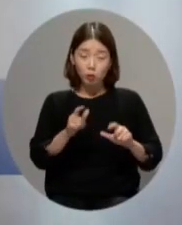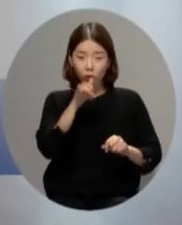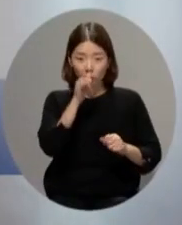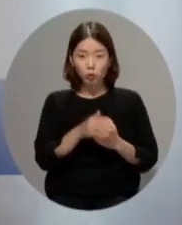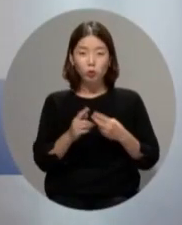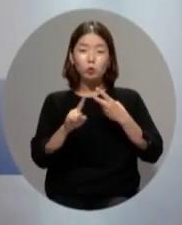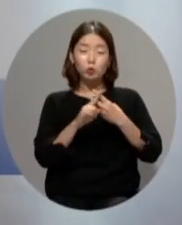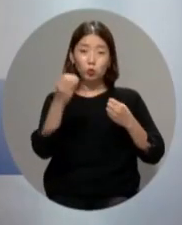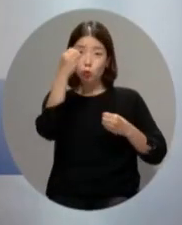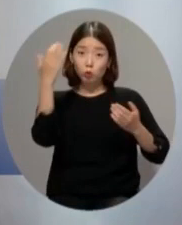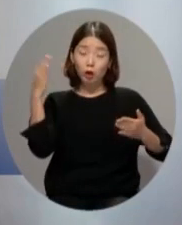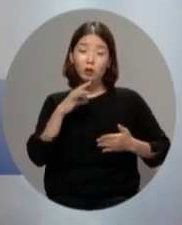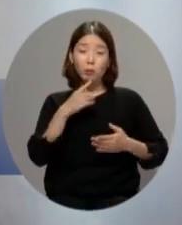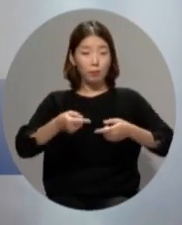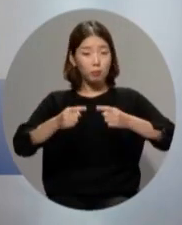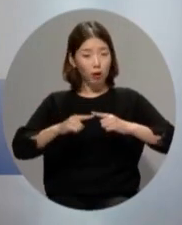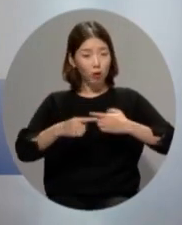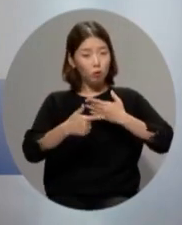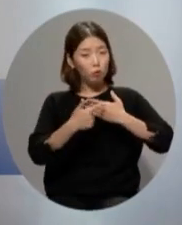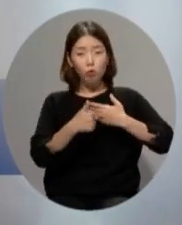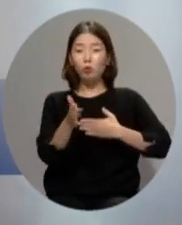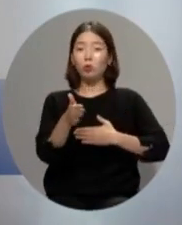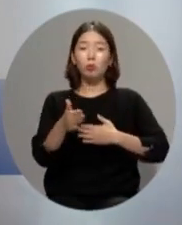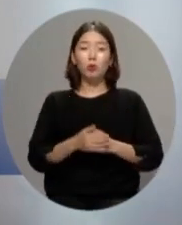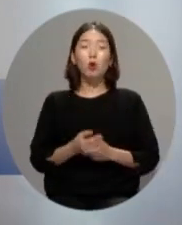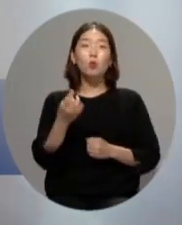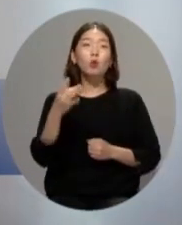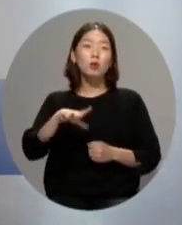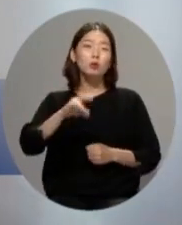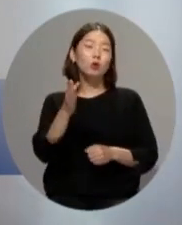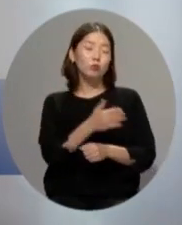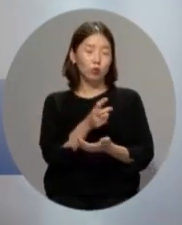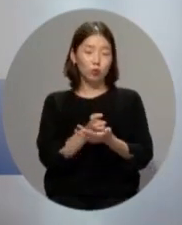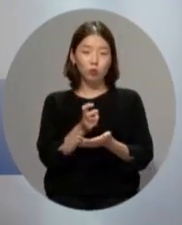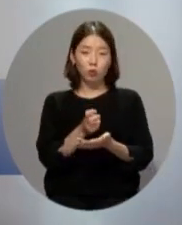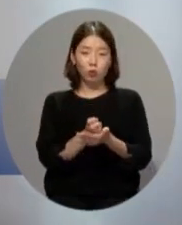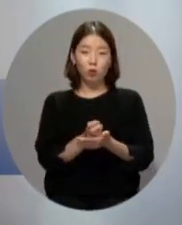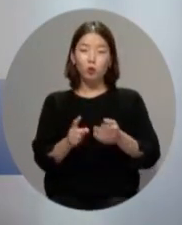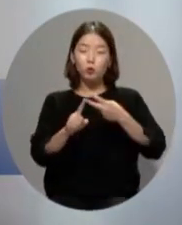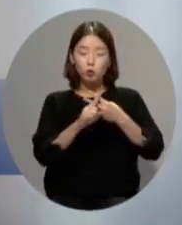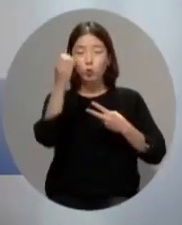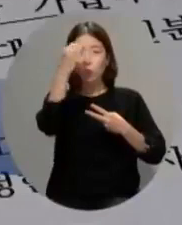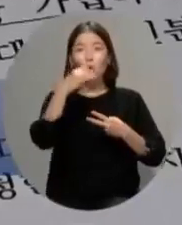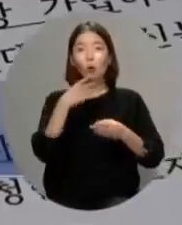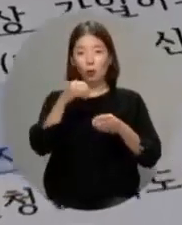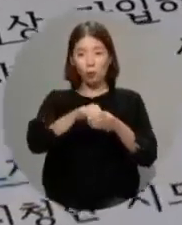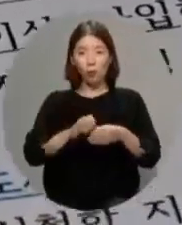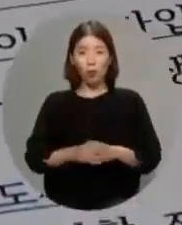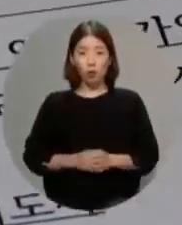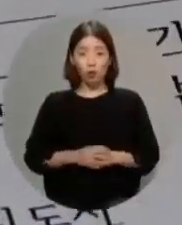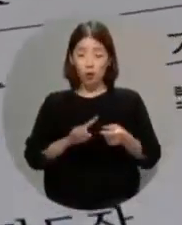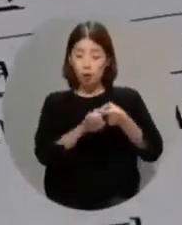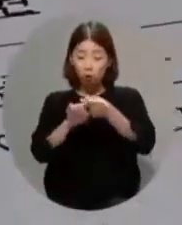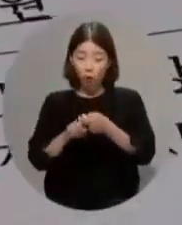중고등학생만 봤는데 초등학생은 있을 수가 없죠. 원래 처음부터 규정이 중고 대상이었으니까.